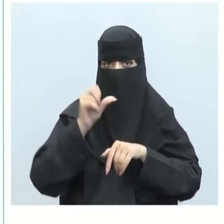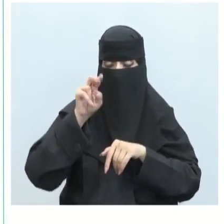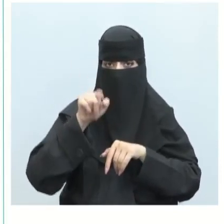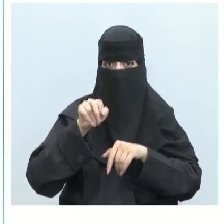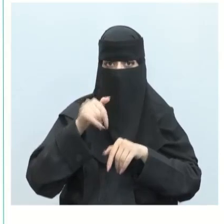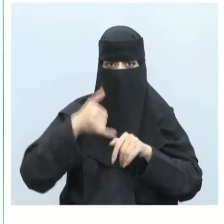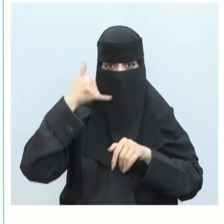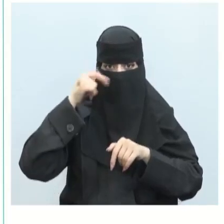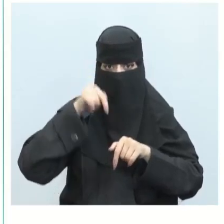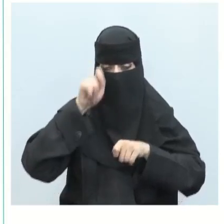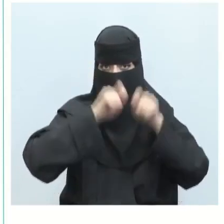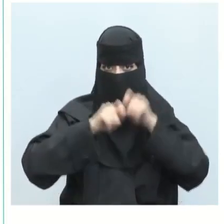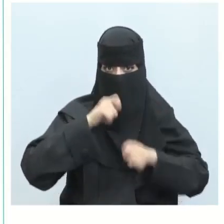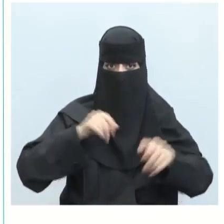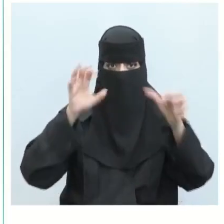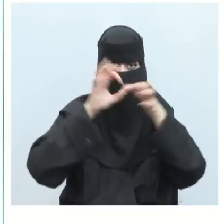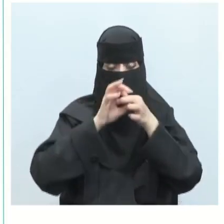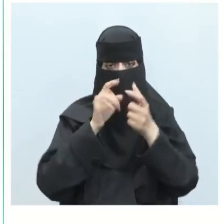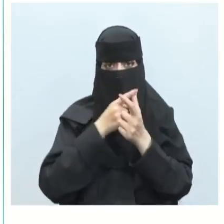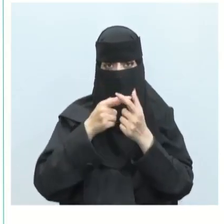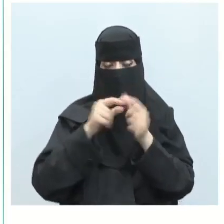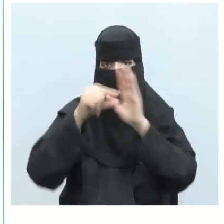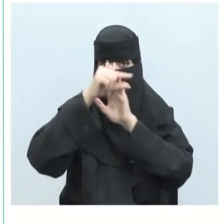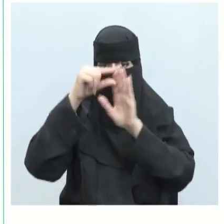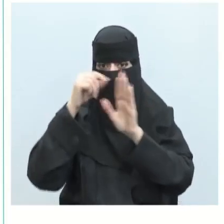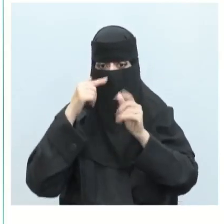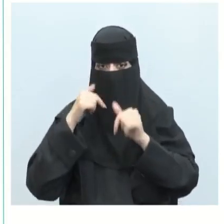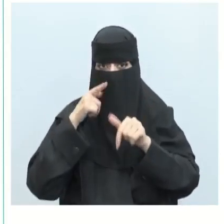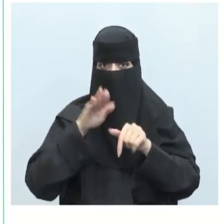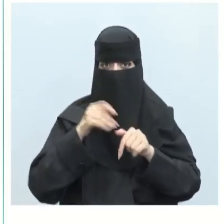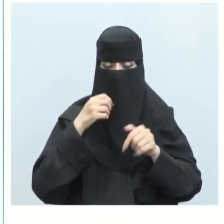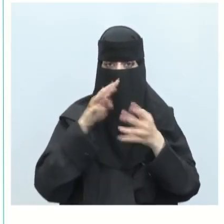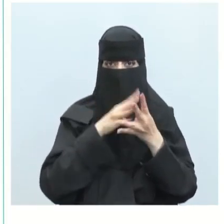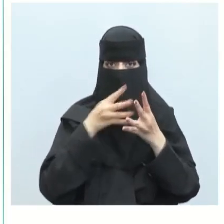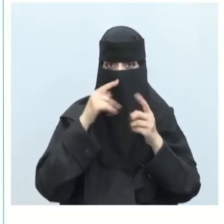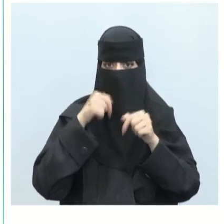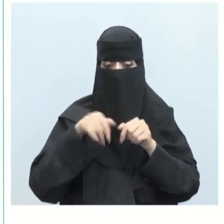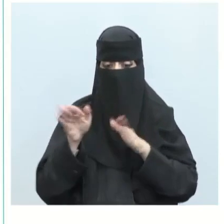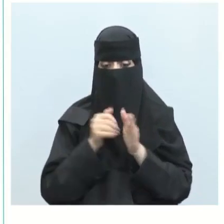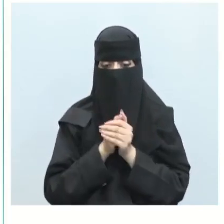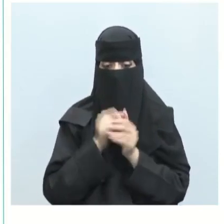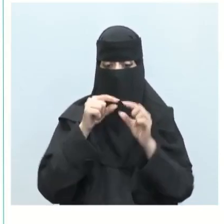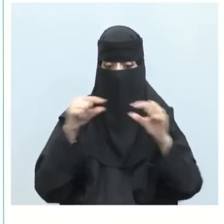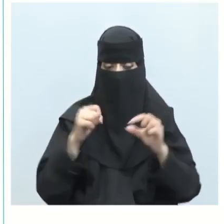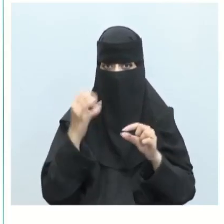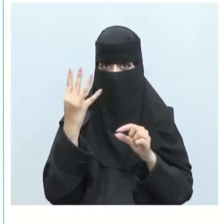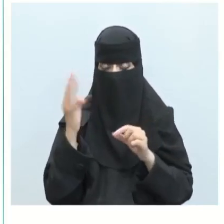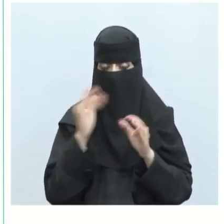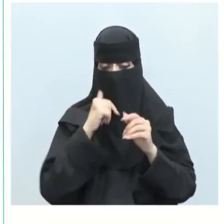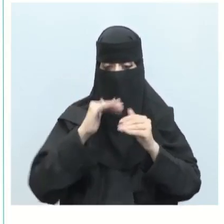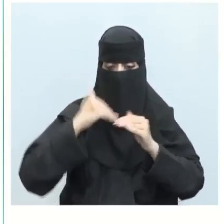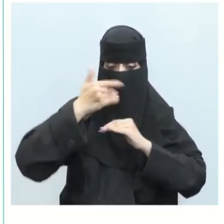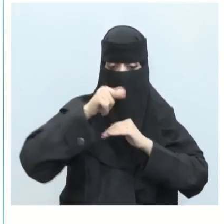اتصال يستخدم للربط بين عناوين طبقه الشبكه عنا اي بي للاصدار الرابع